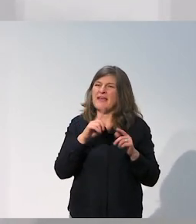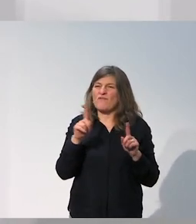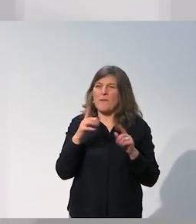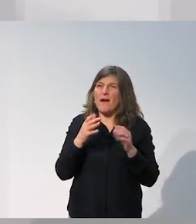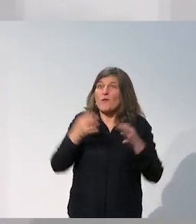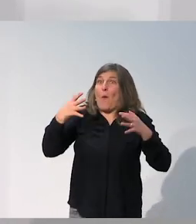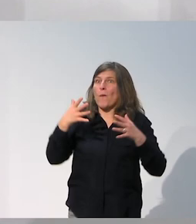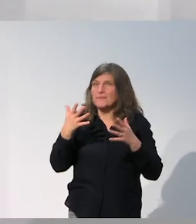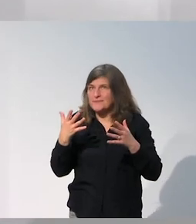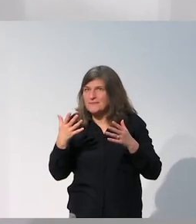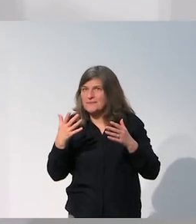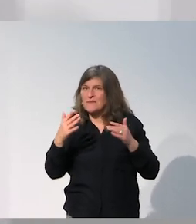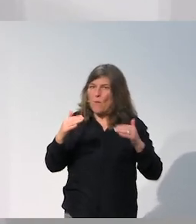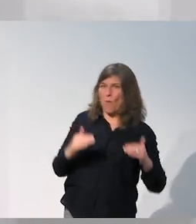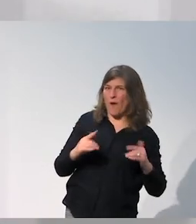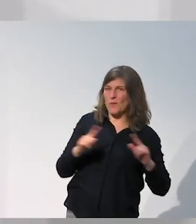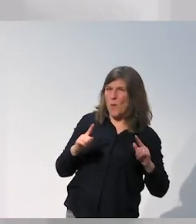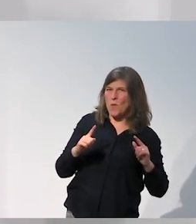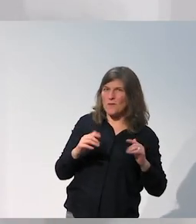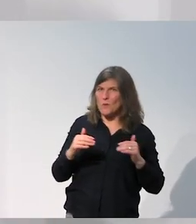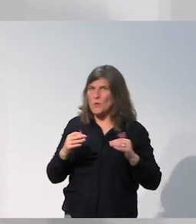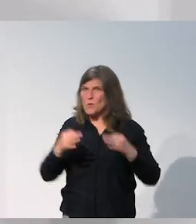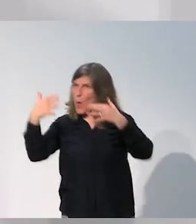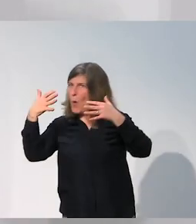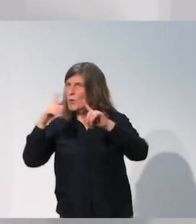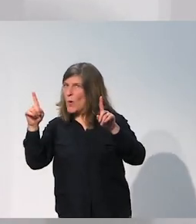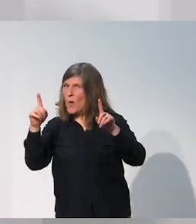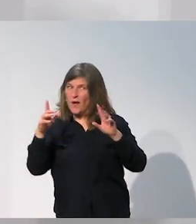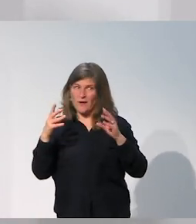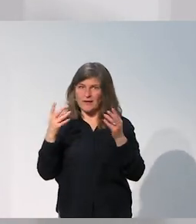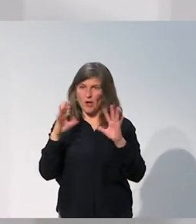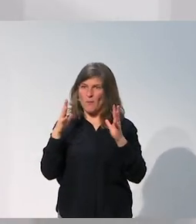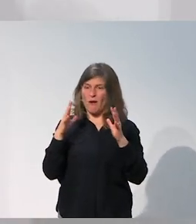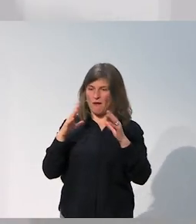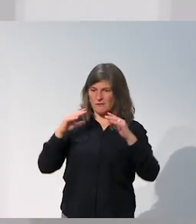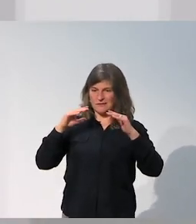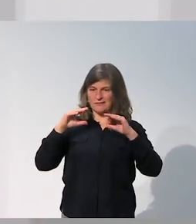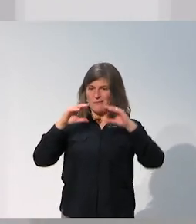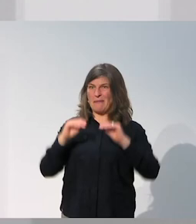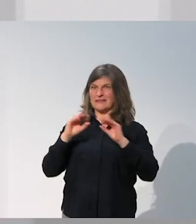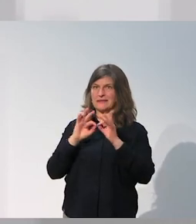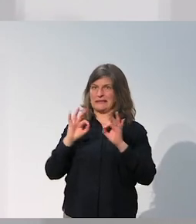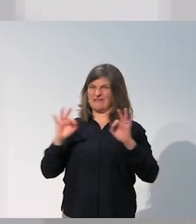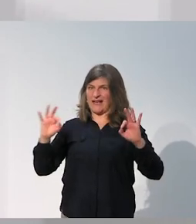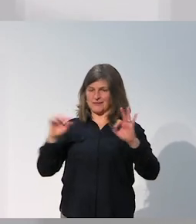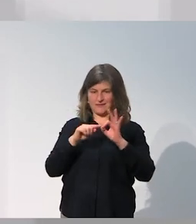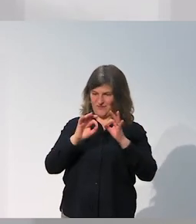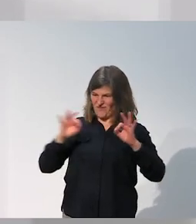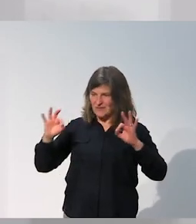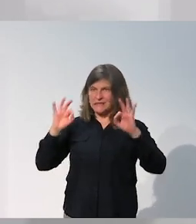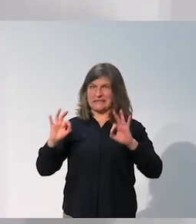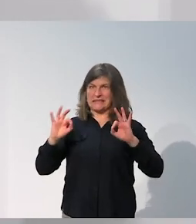au-delà. Voilà. Où est ma place ? Je la cherche à chaque phrase, si vous voulez, hein, dans le flux du